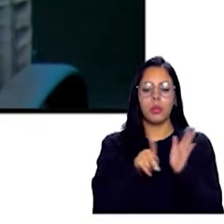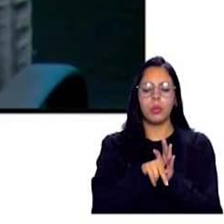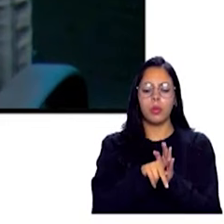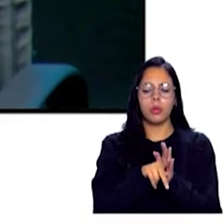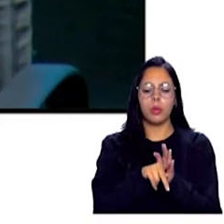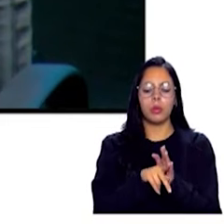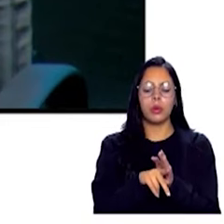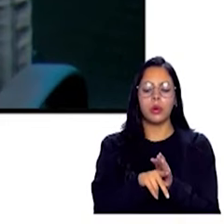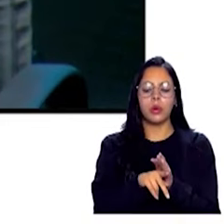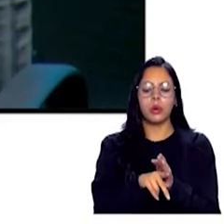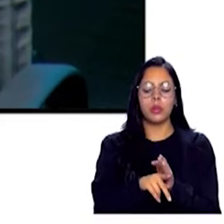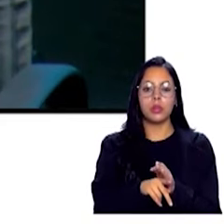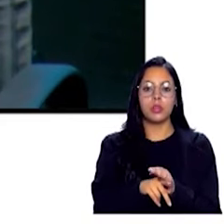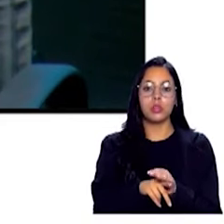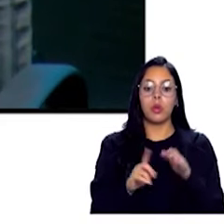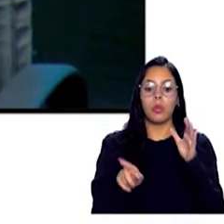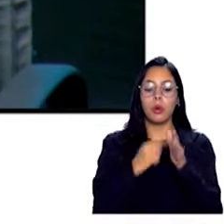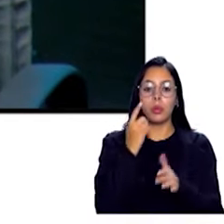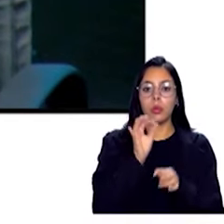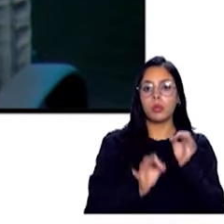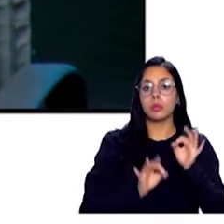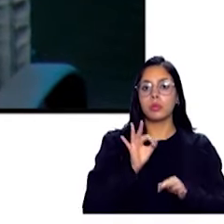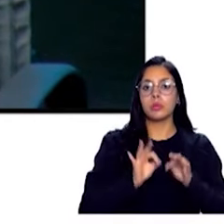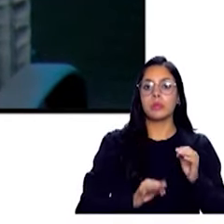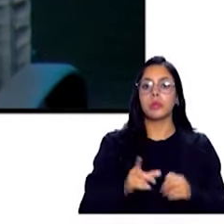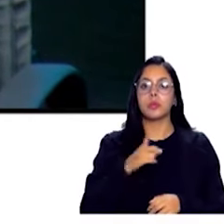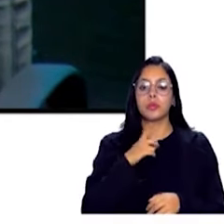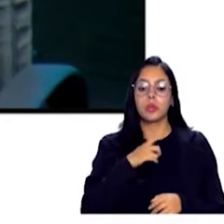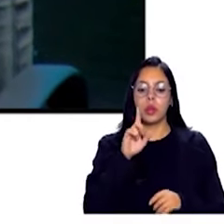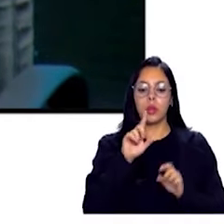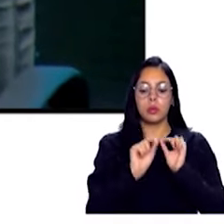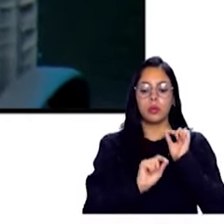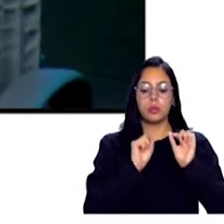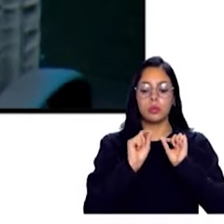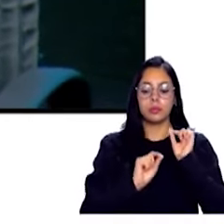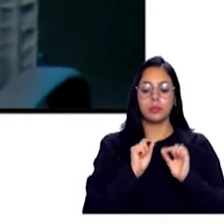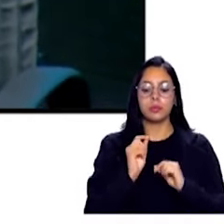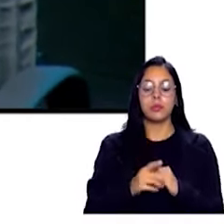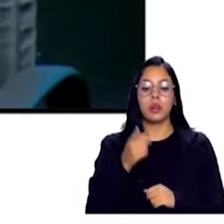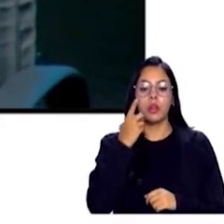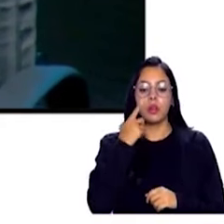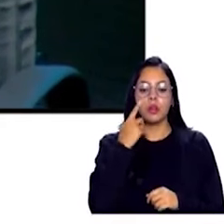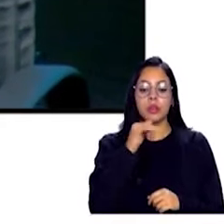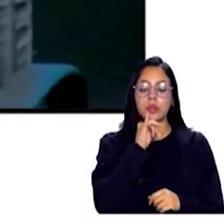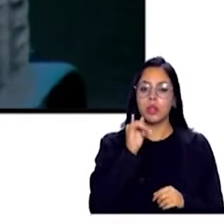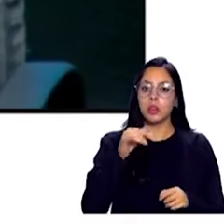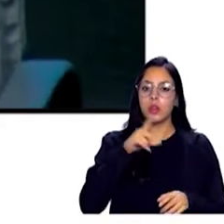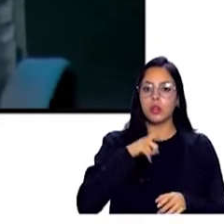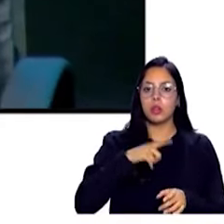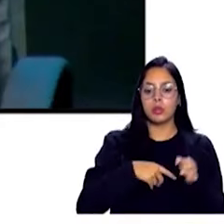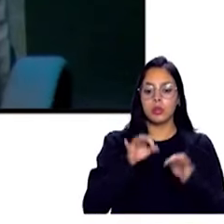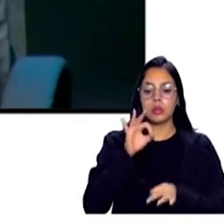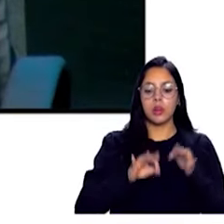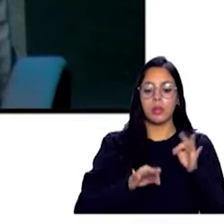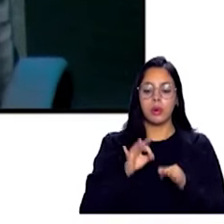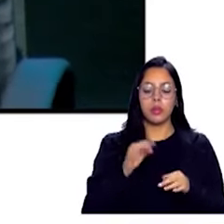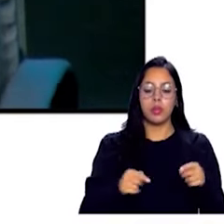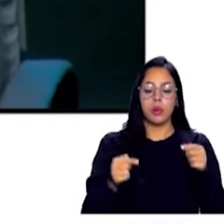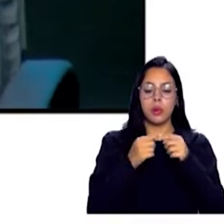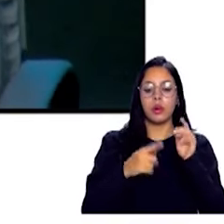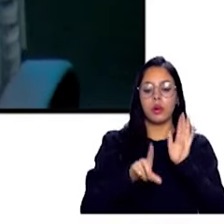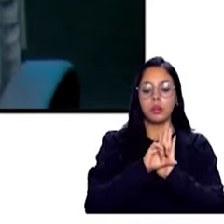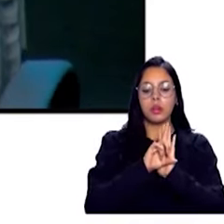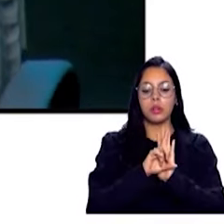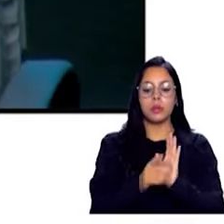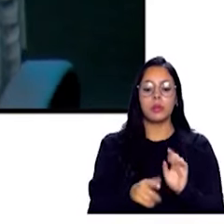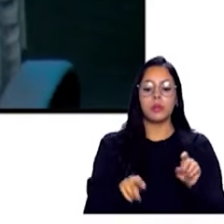la cour de cassation la seconde Mission de la cour de cassation est celle d'assurer l'unité Du droit français c'est